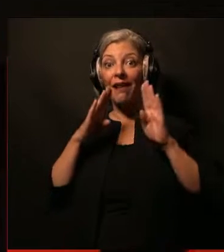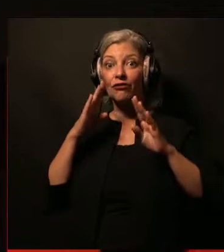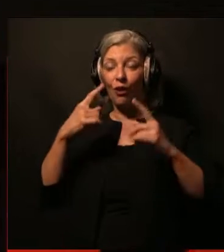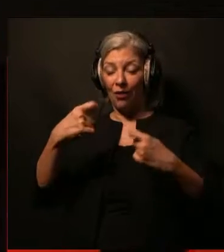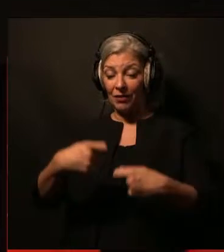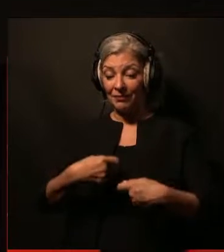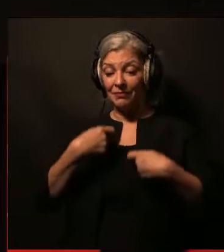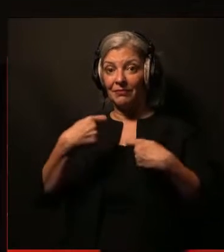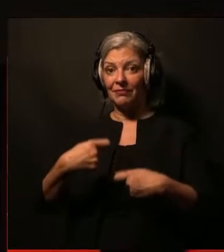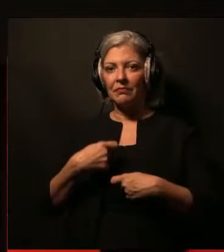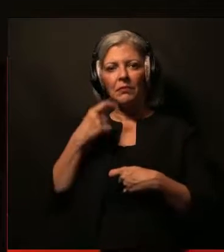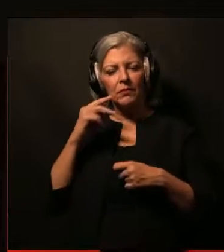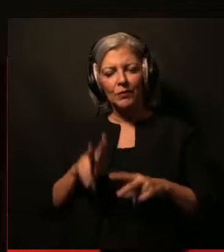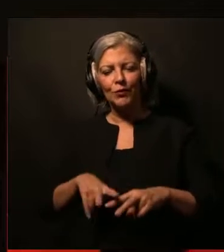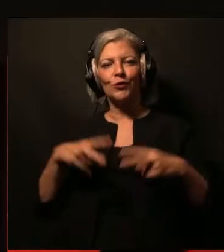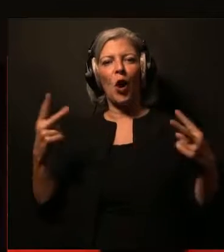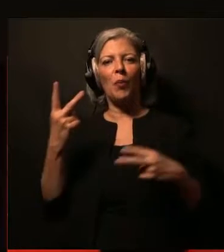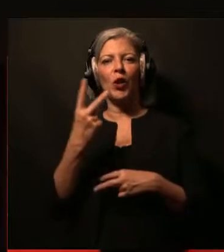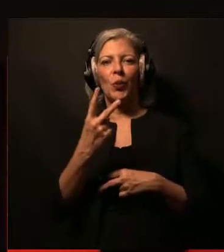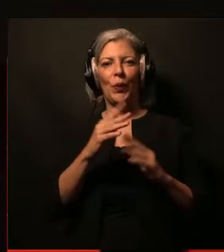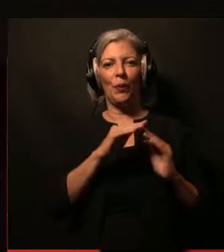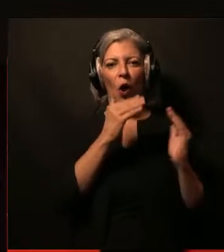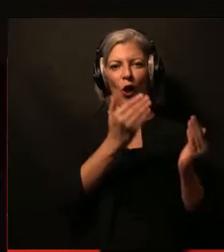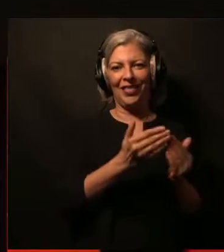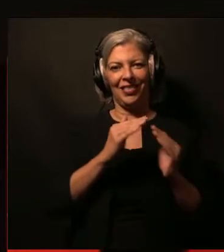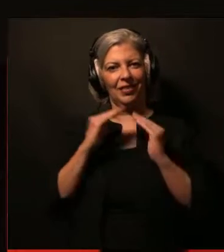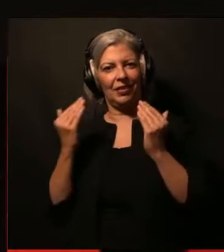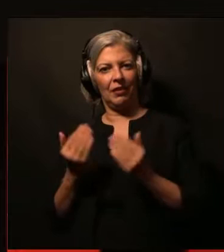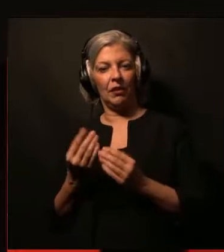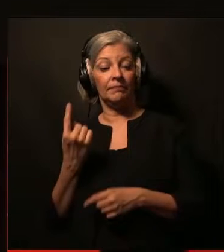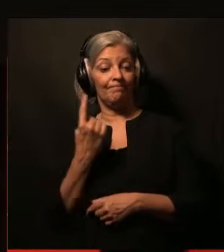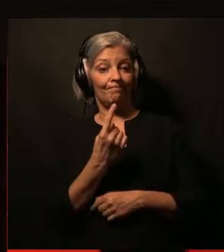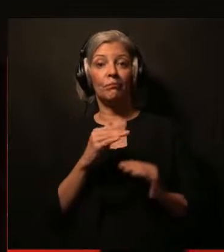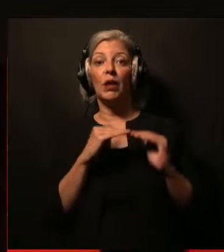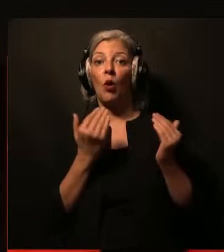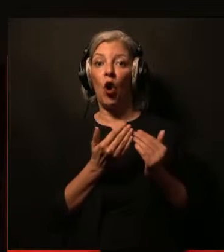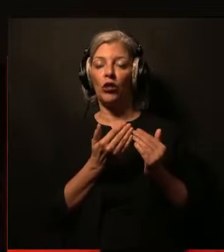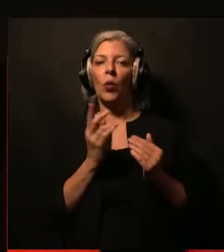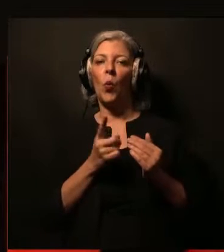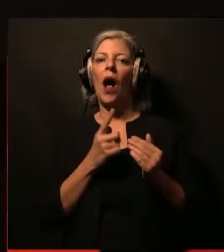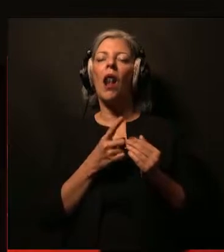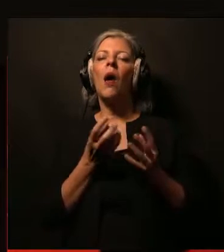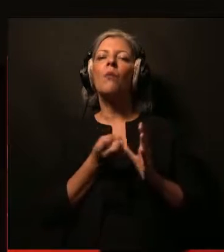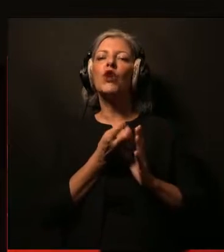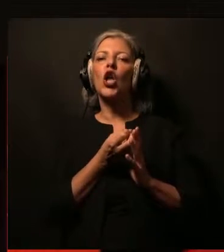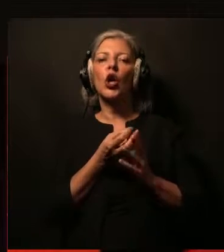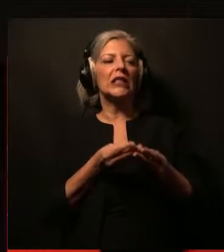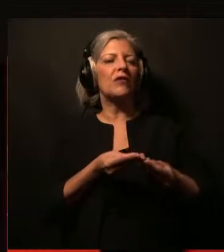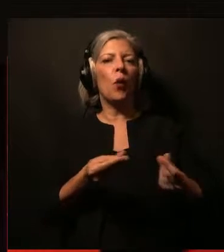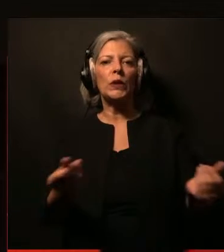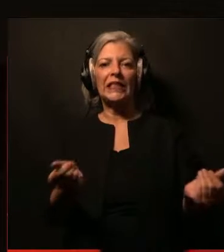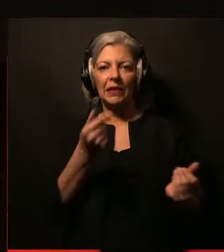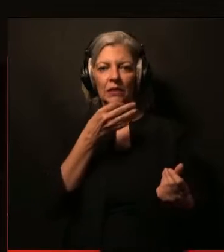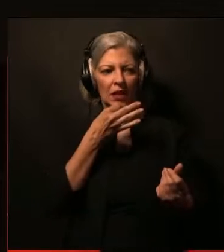ho scoperto Due Mondi il mondo dei prodotti sfusi ovvero quei prodotti che Vengono